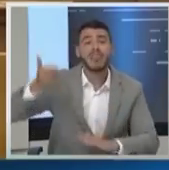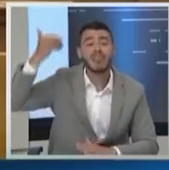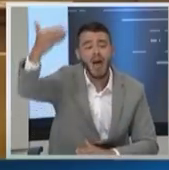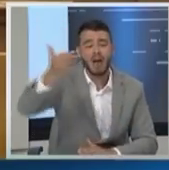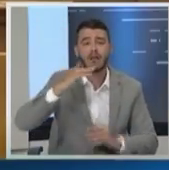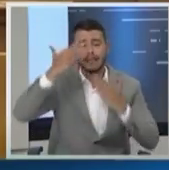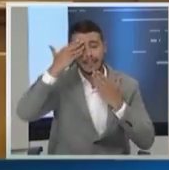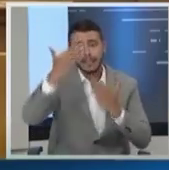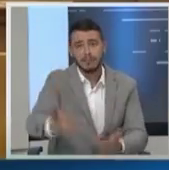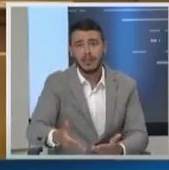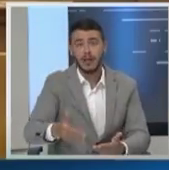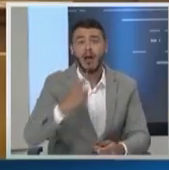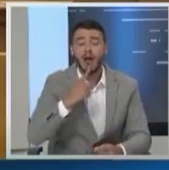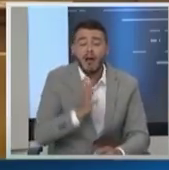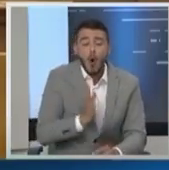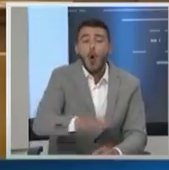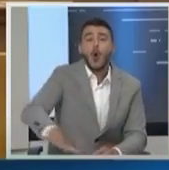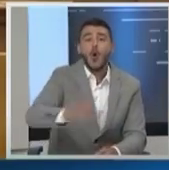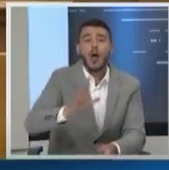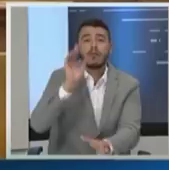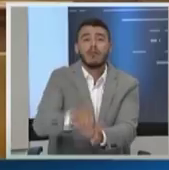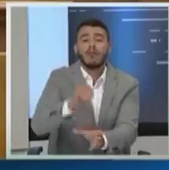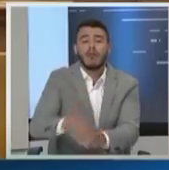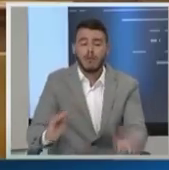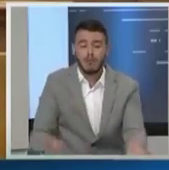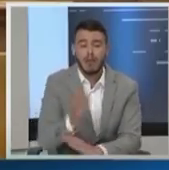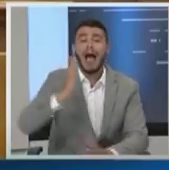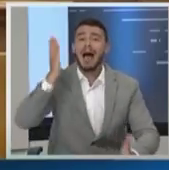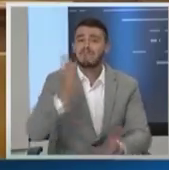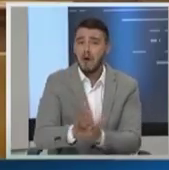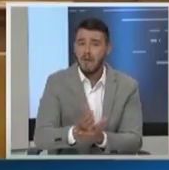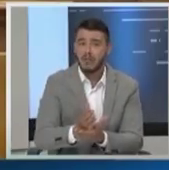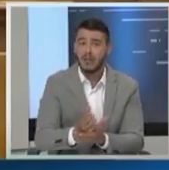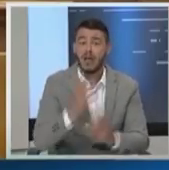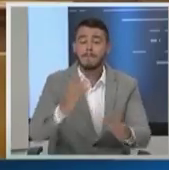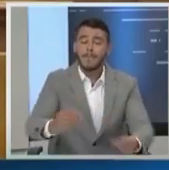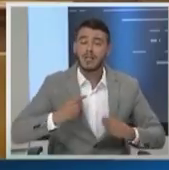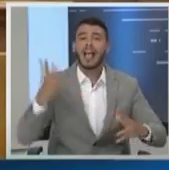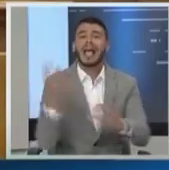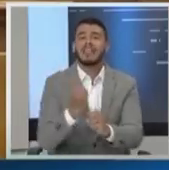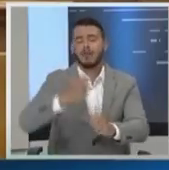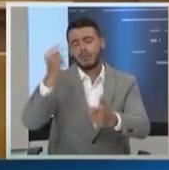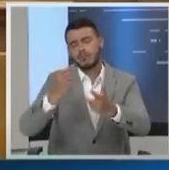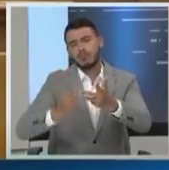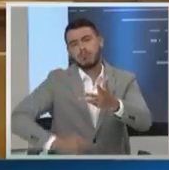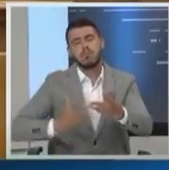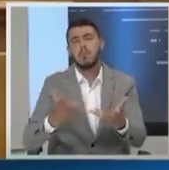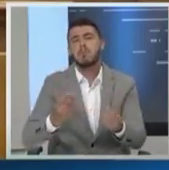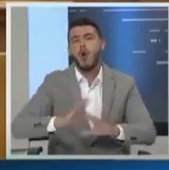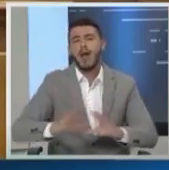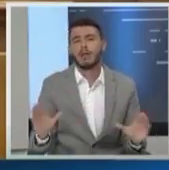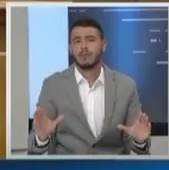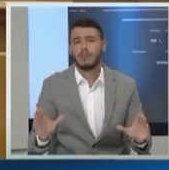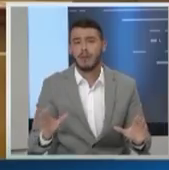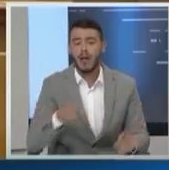δίχως αυτήν την ετιμιγορία, σήμερα δεν θα είχαμε καταφέρει όσα καταφέραμε να πετύχουμε. Δίχως αυτή την